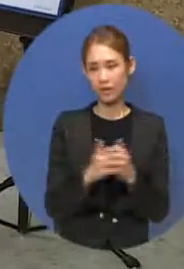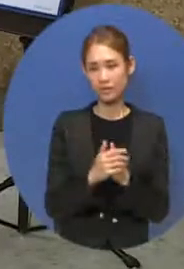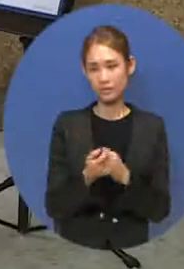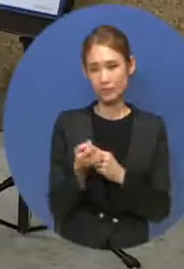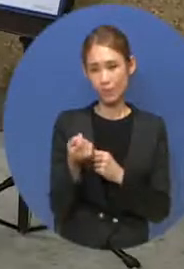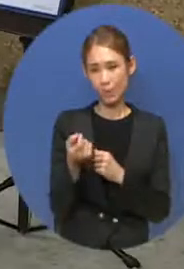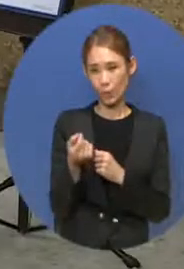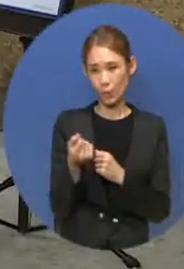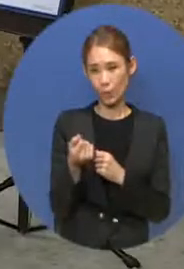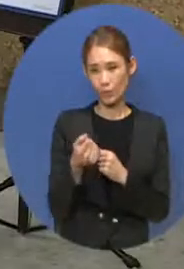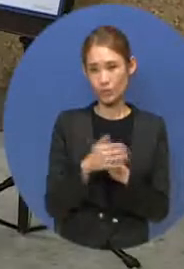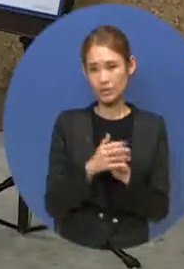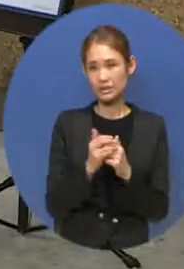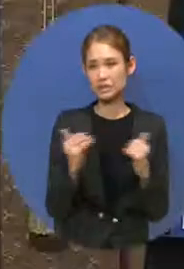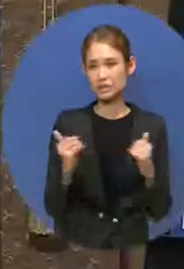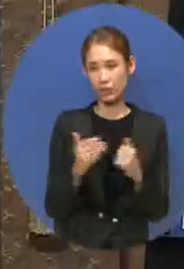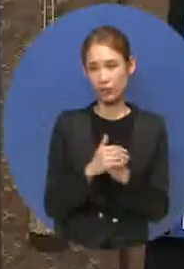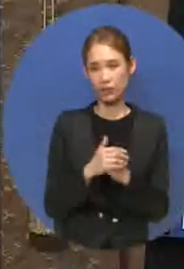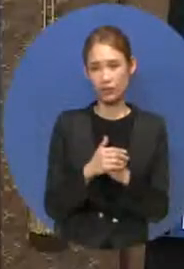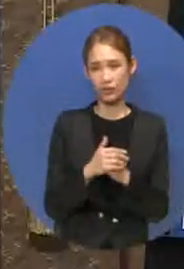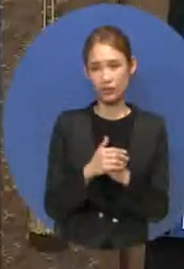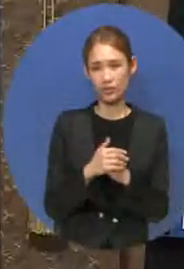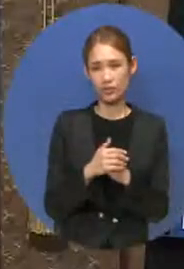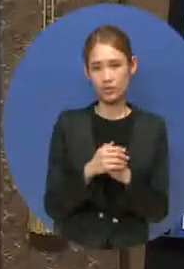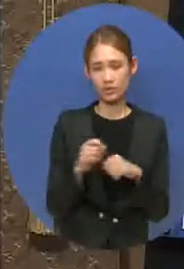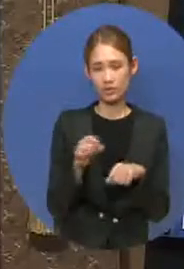것은 아니죠. 하시고 있고요. 특히